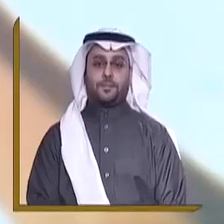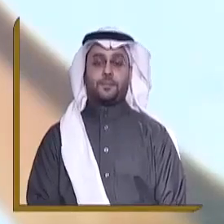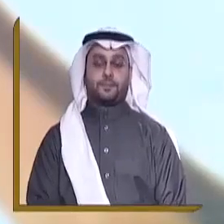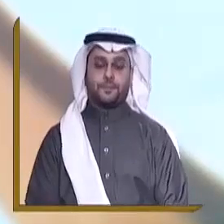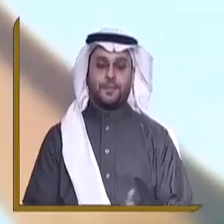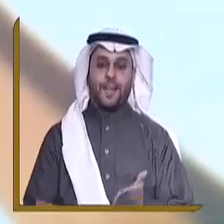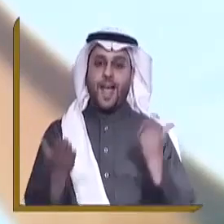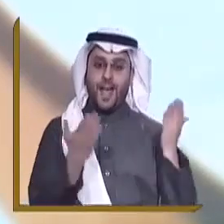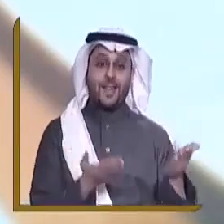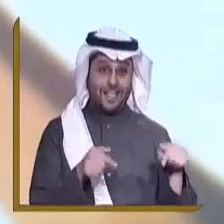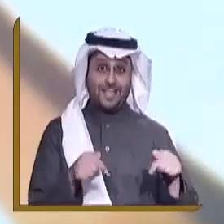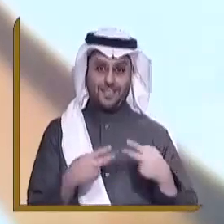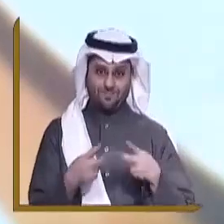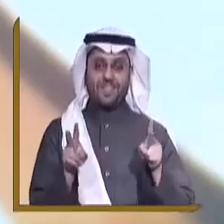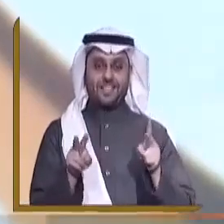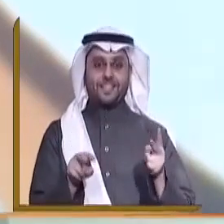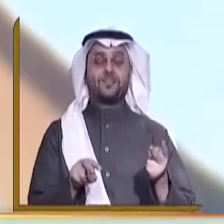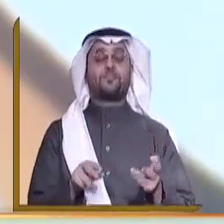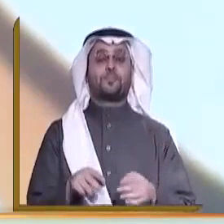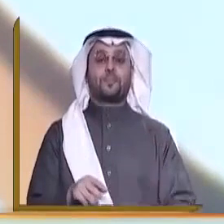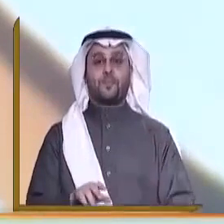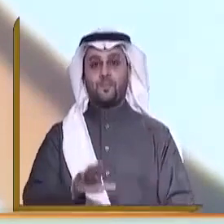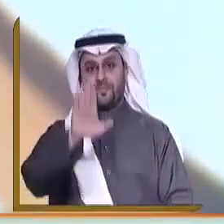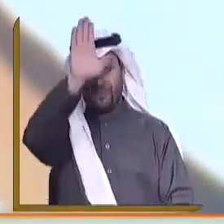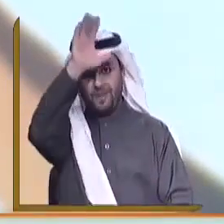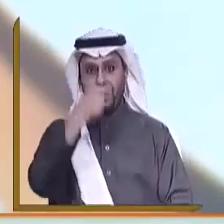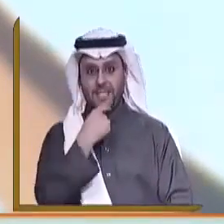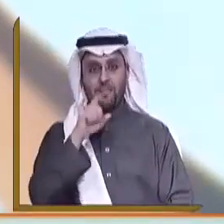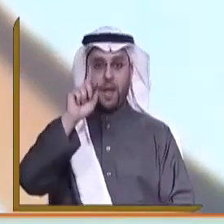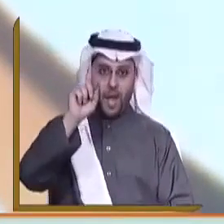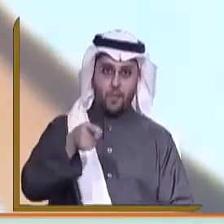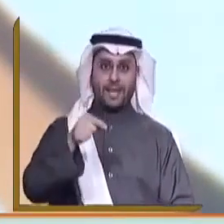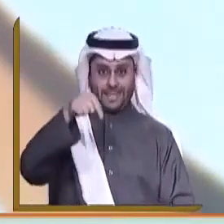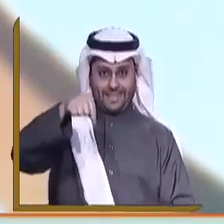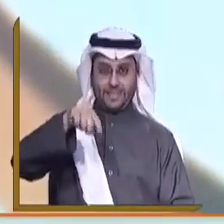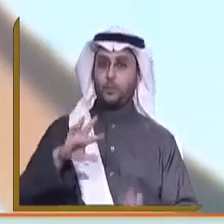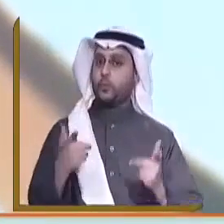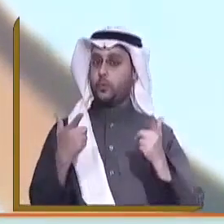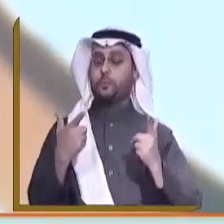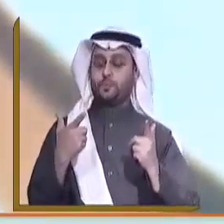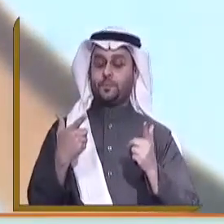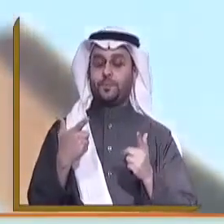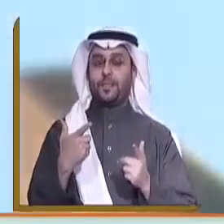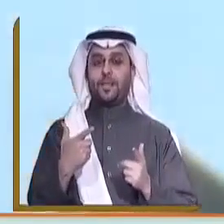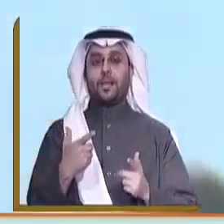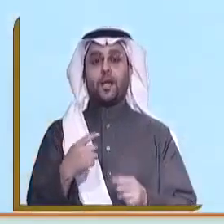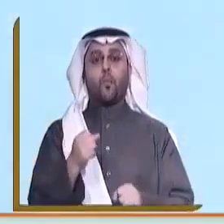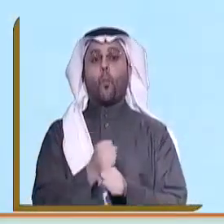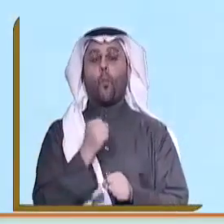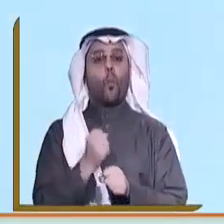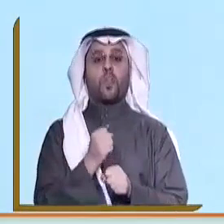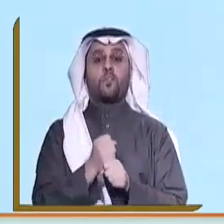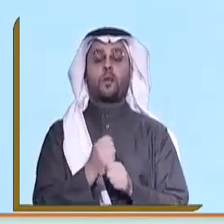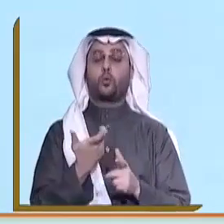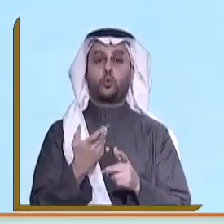اهلا بكم اصدر خادم الحرمين الشريفين الملك سلمان بن عبد العزيز ال سعود حفظه الله امرا